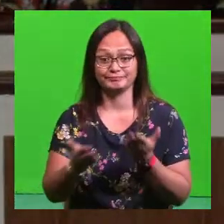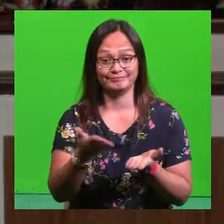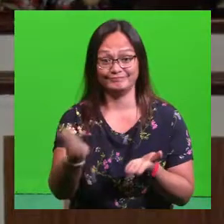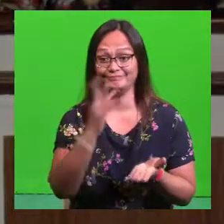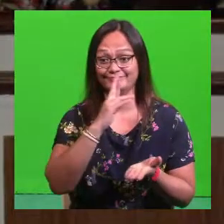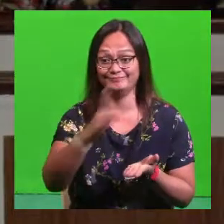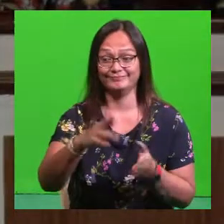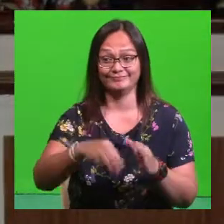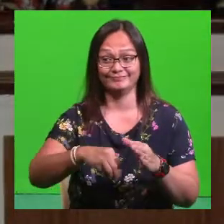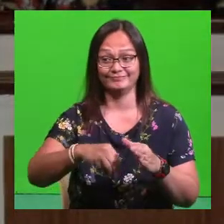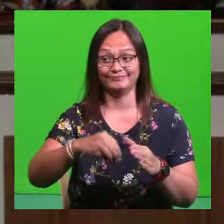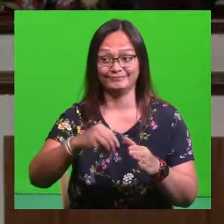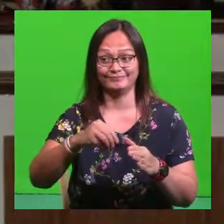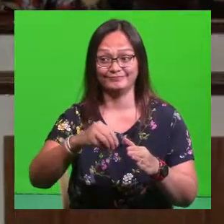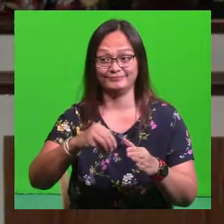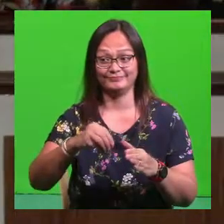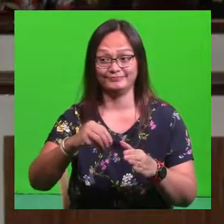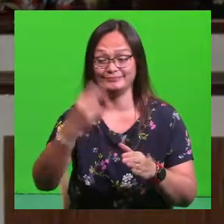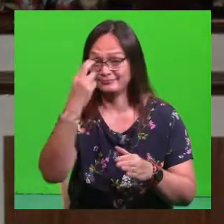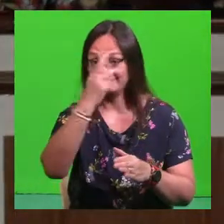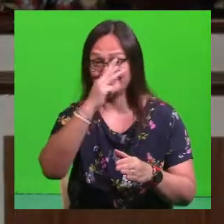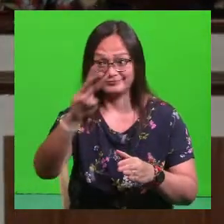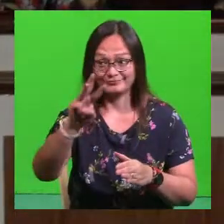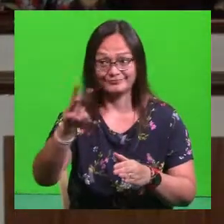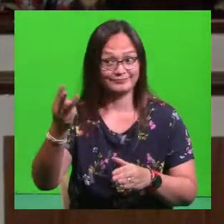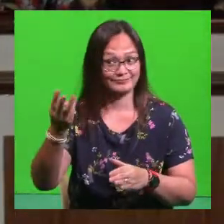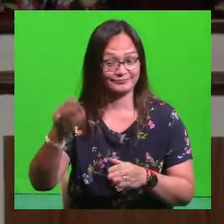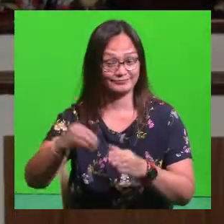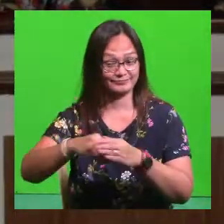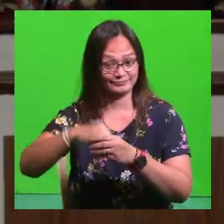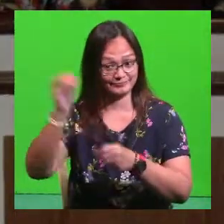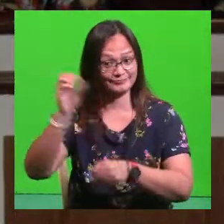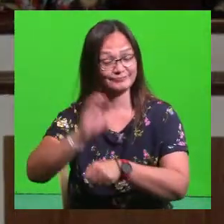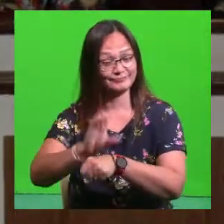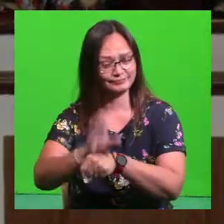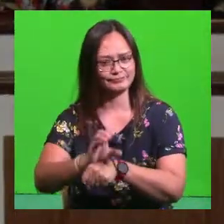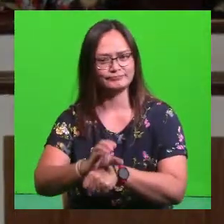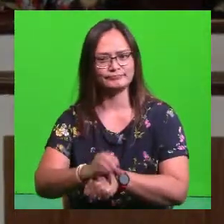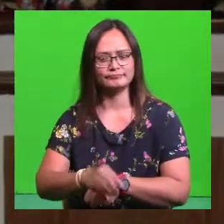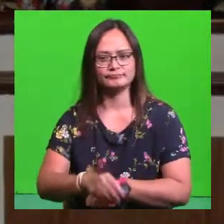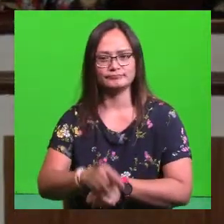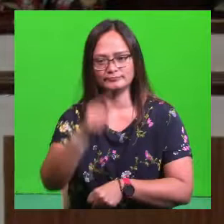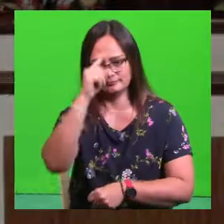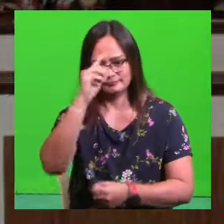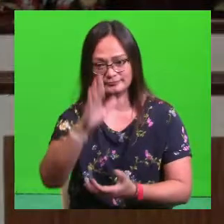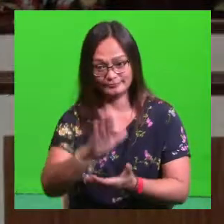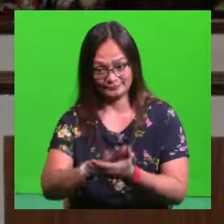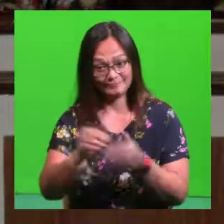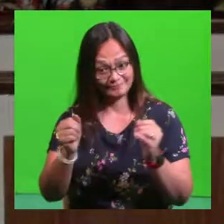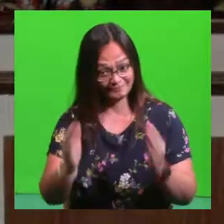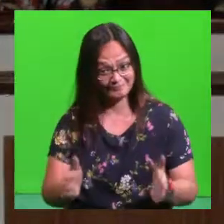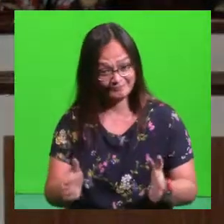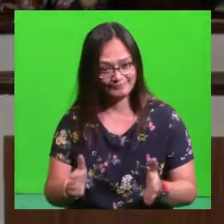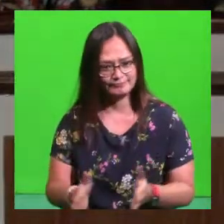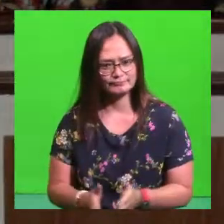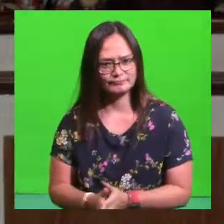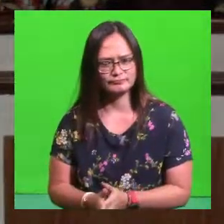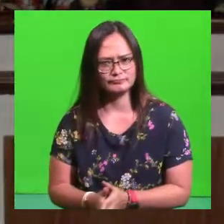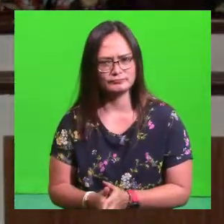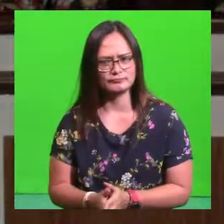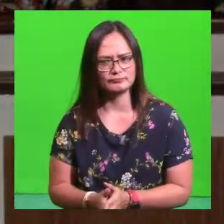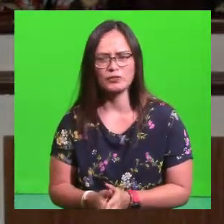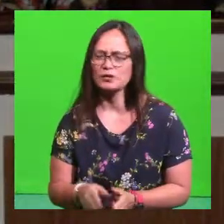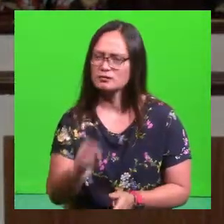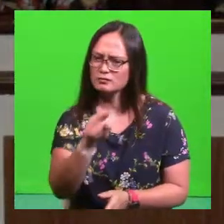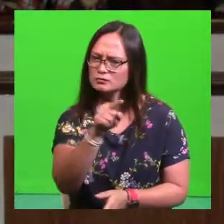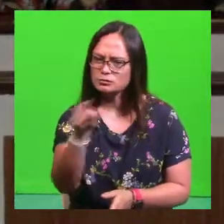a pastor that represents a church, ito kinakailangan, mga kapatid, ay tanungin din natin. Tayo mga mananampalataya